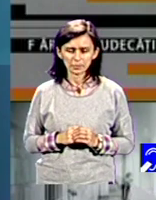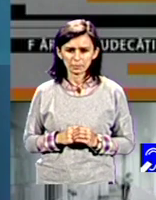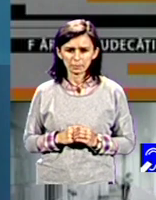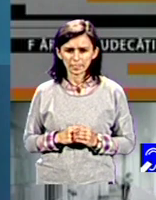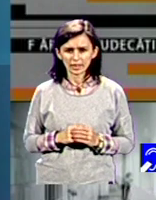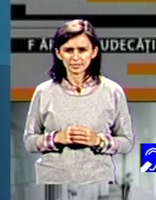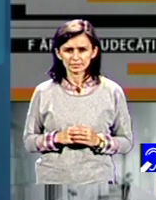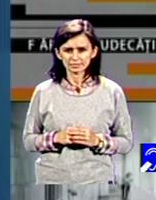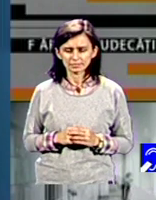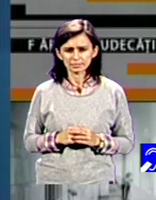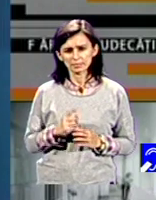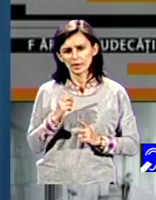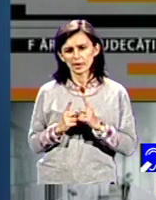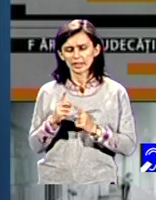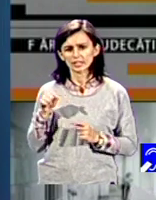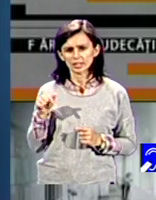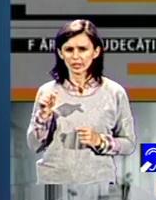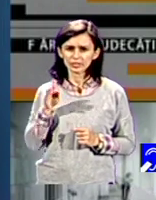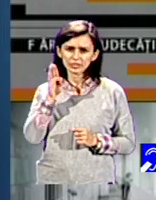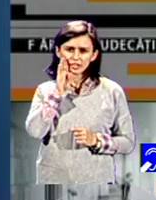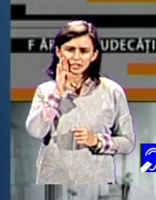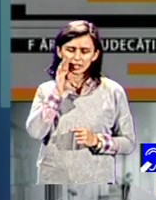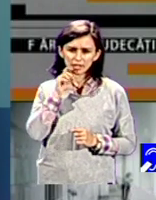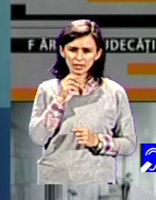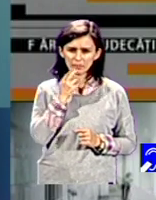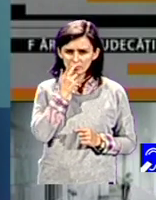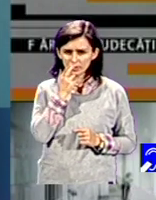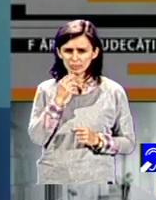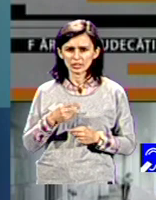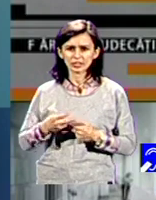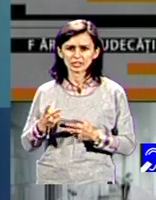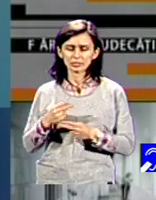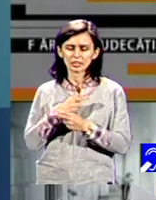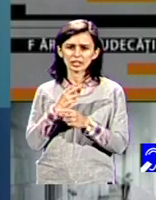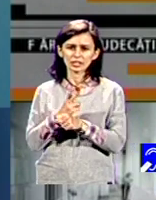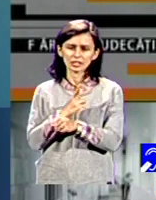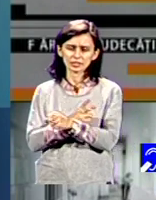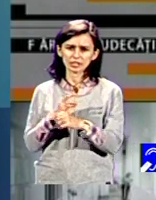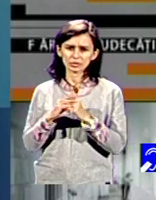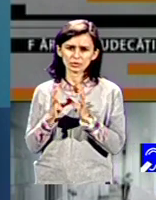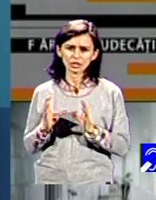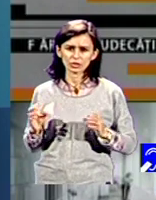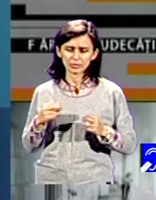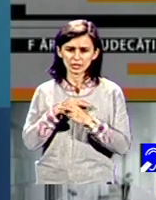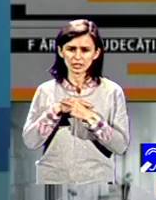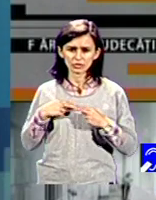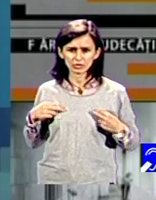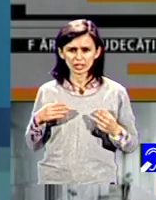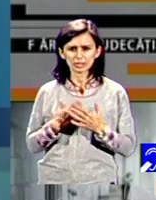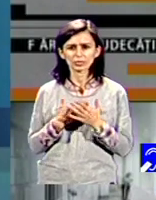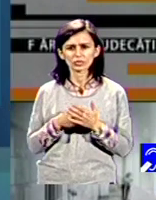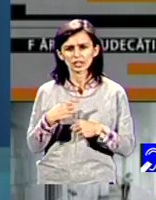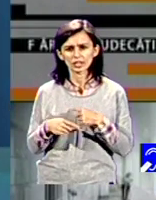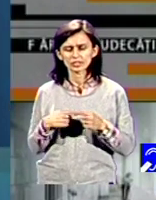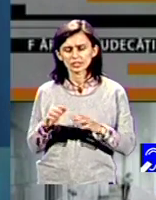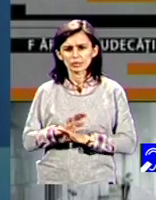În momentul în care o astfel de mamă minoră va da statul român în judecată și va cere despăgubiri pentru că în sistemul public de educație nu